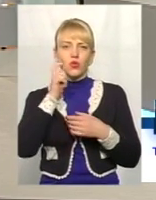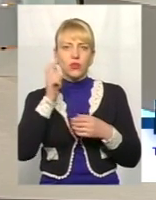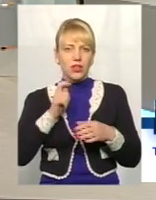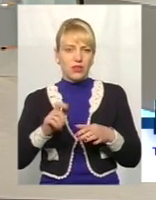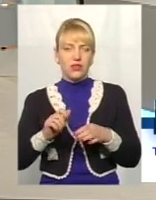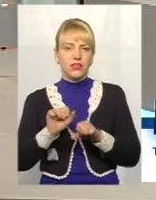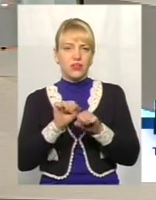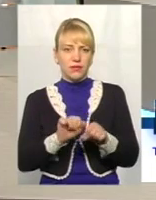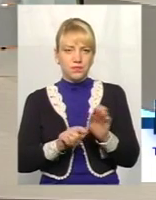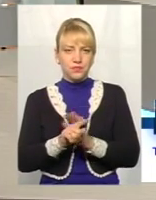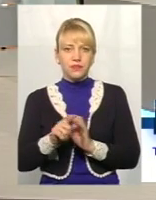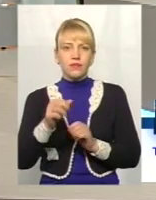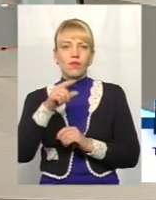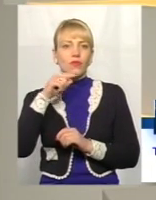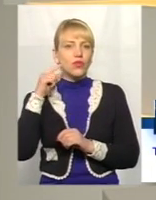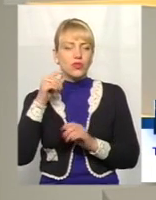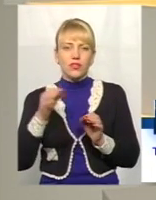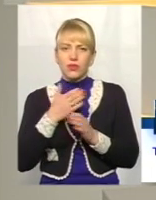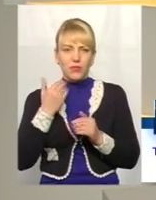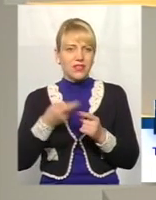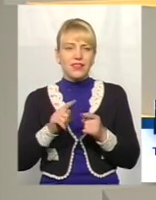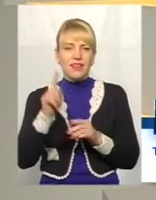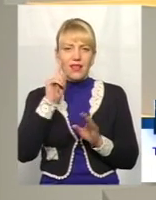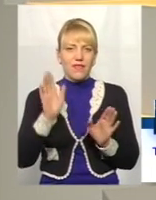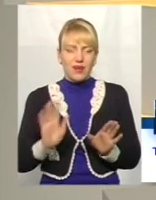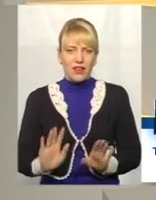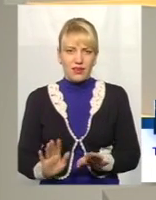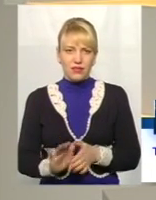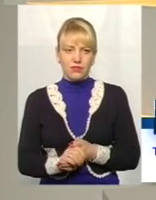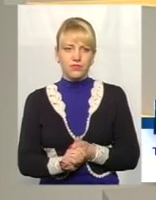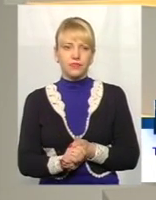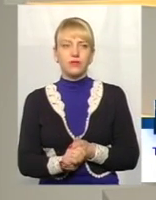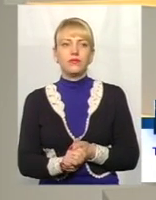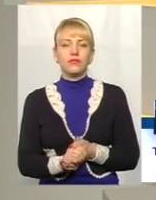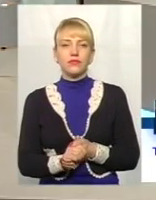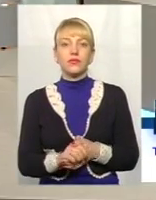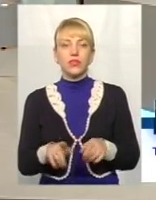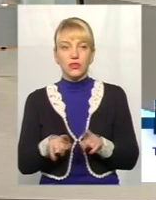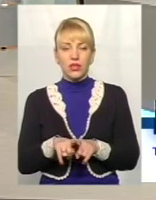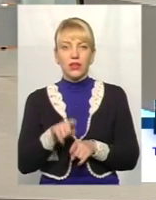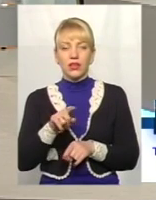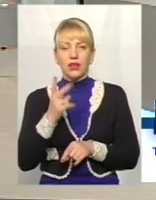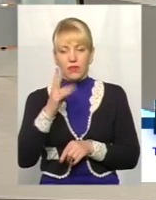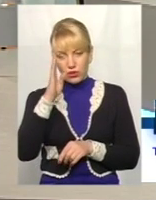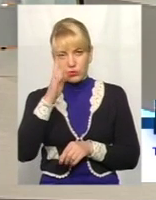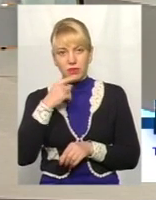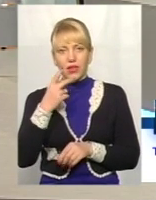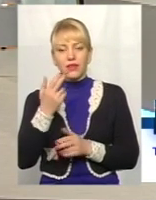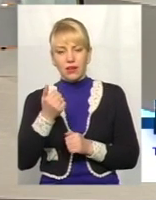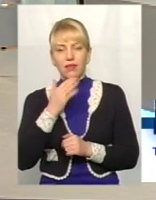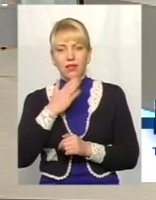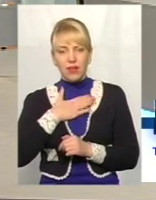ж навіть російською, нічого, це не євреї. От, от так ці два хлопця сказали, це наші,